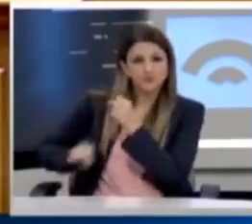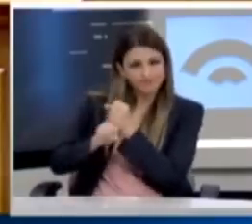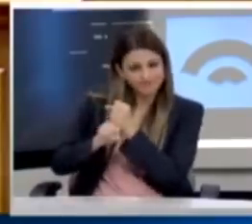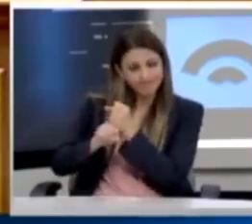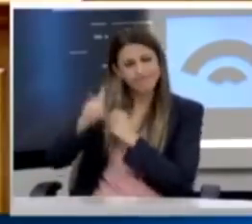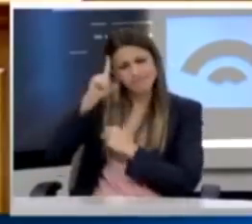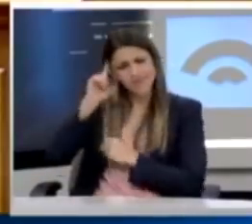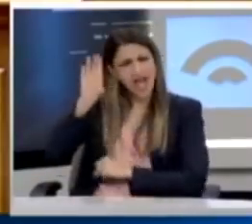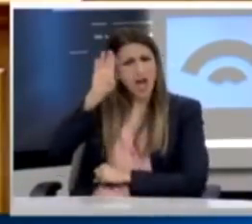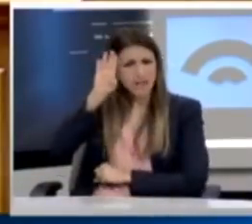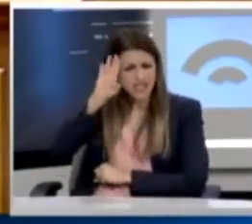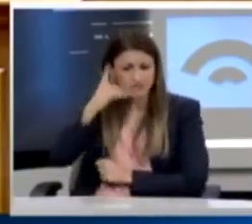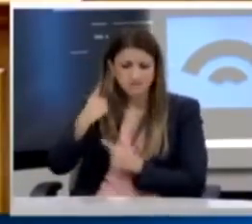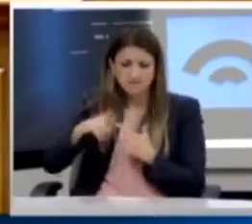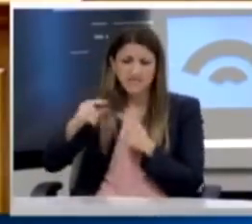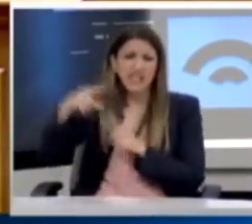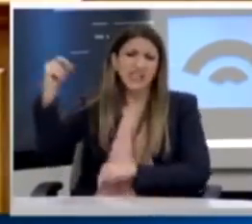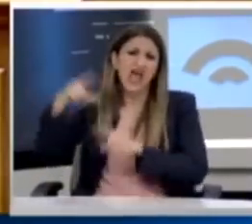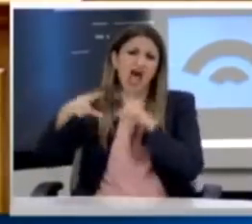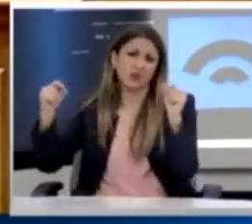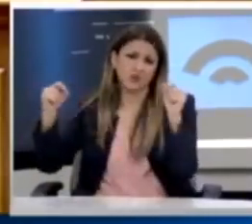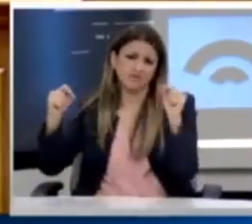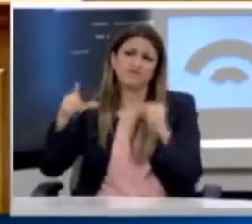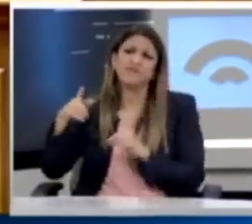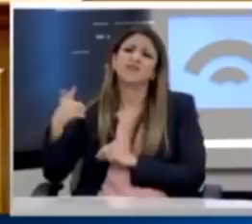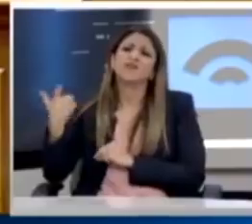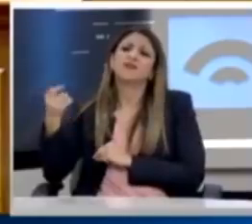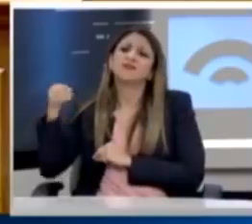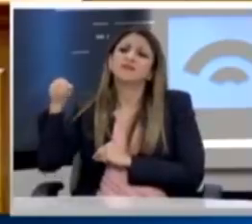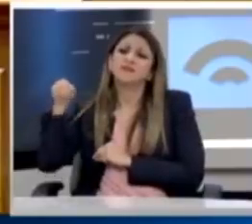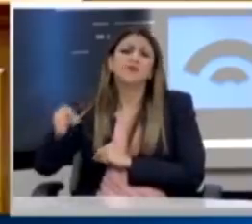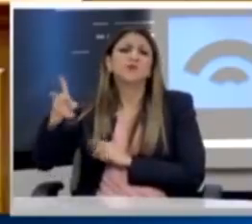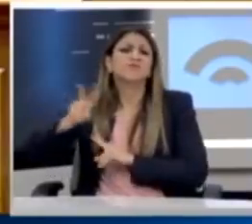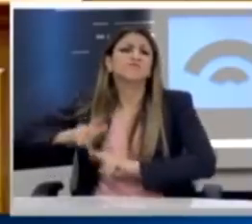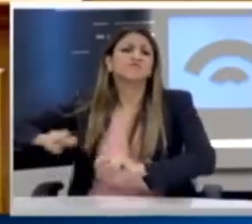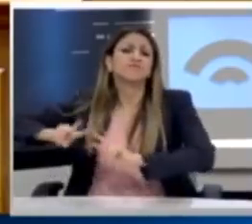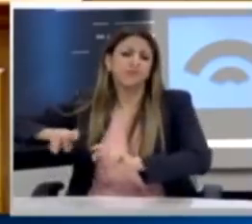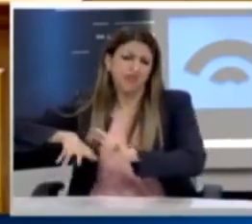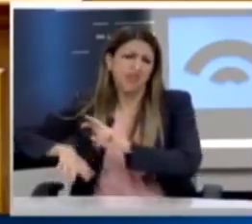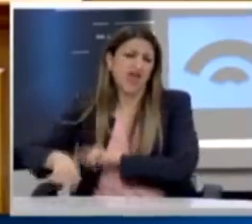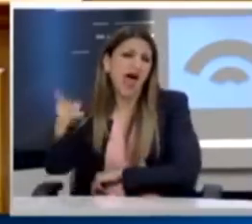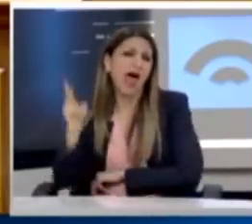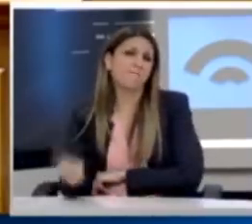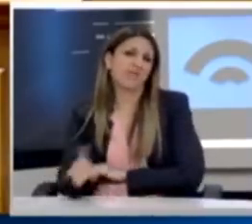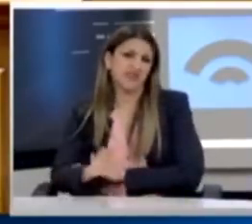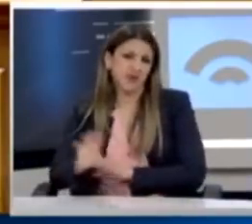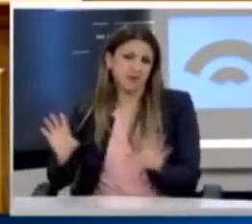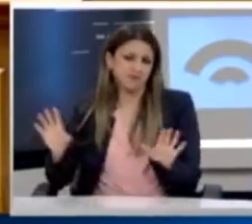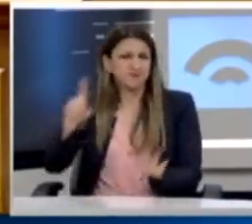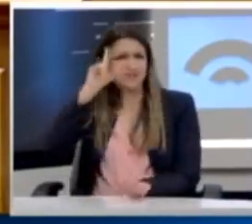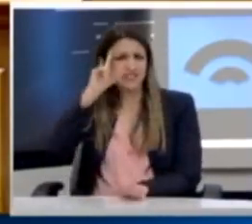το λόγο παραμένουν σε αυτή τη συμφωνία τα βασικά σπέρματα του αλυτρωτισμού. Ξέρετε πολύ